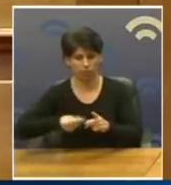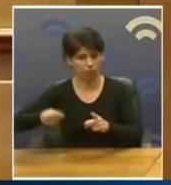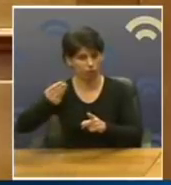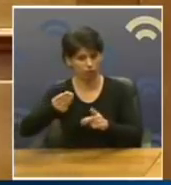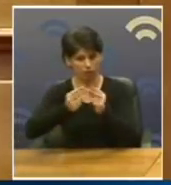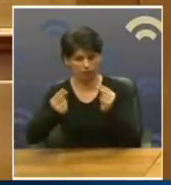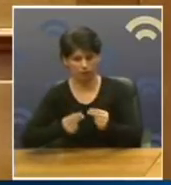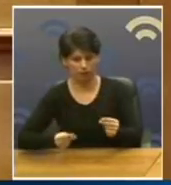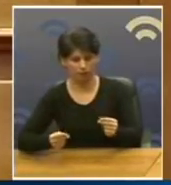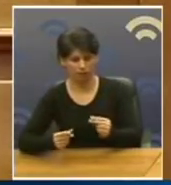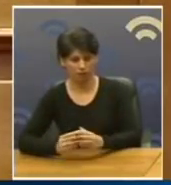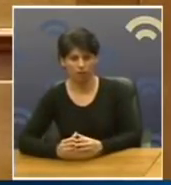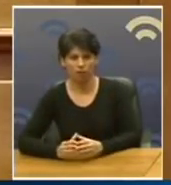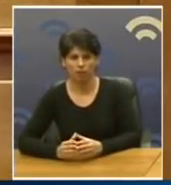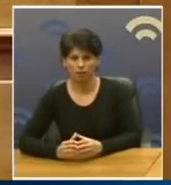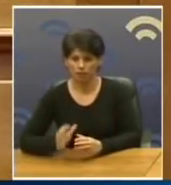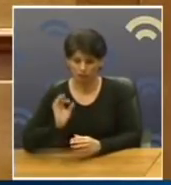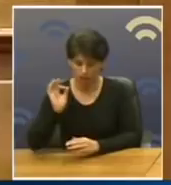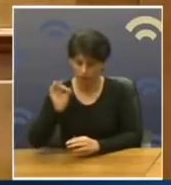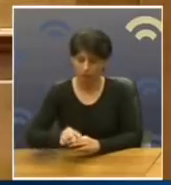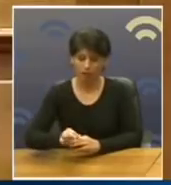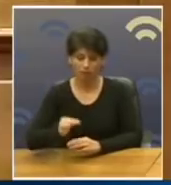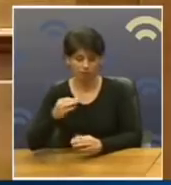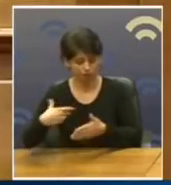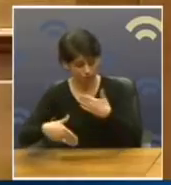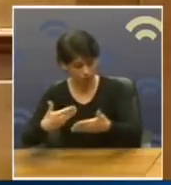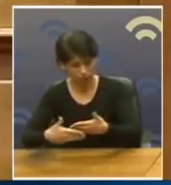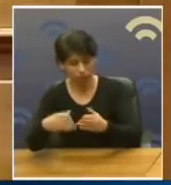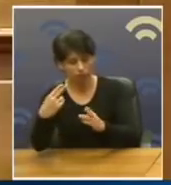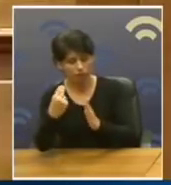του. Έρχομαι σε μια σειρά από κρίσιμες παρατηρήσεις.